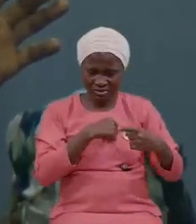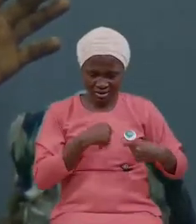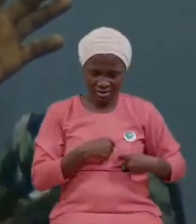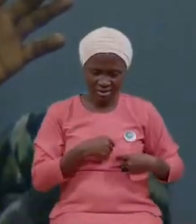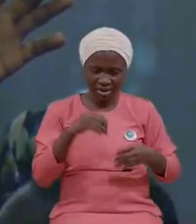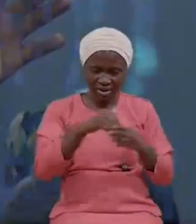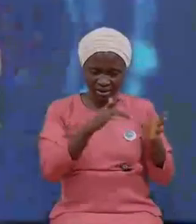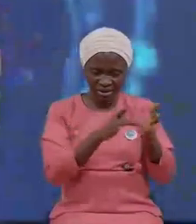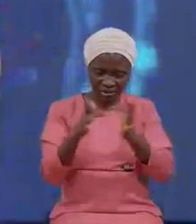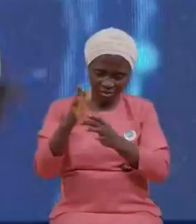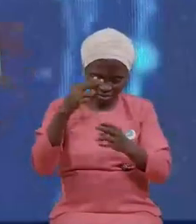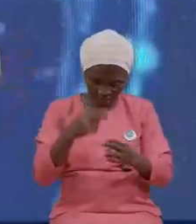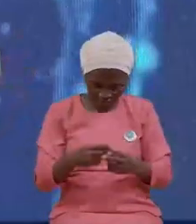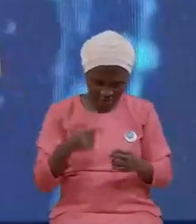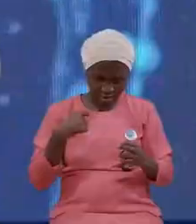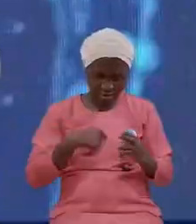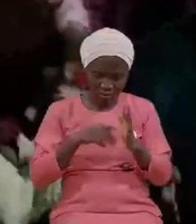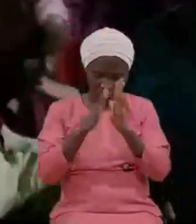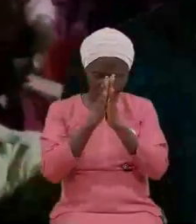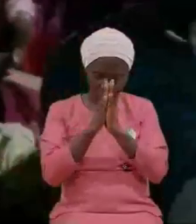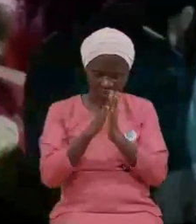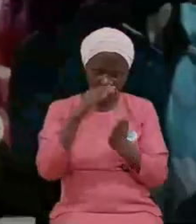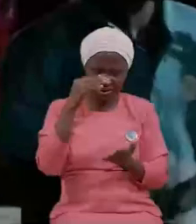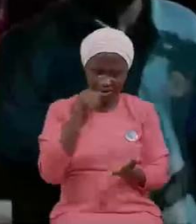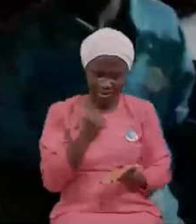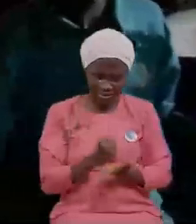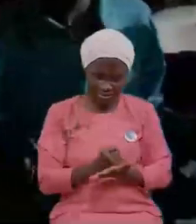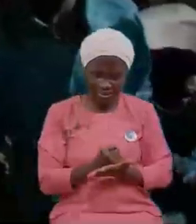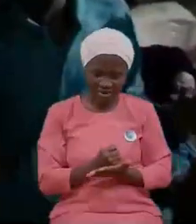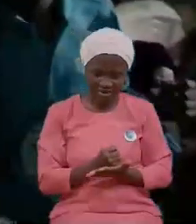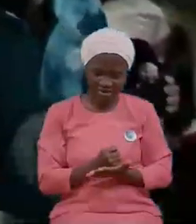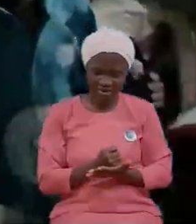Au nom de Jésus, nous prions.